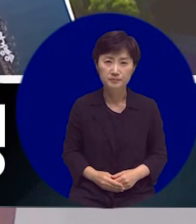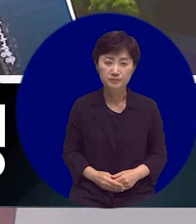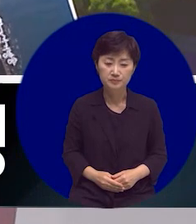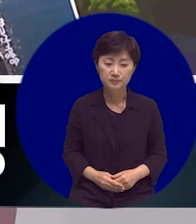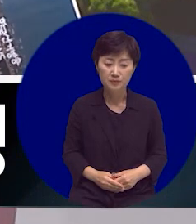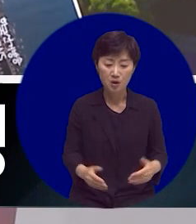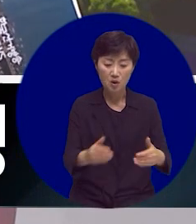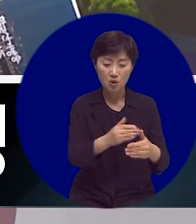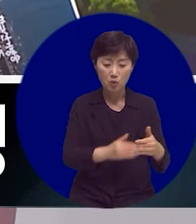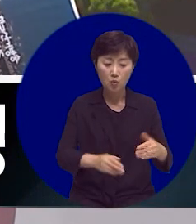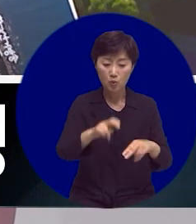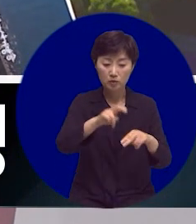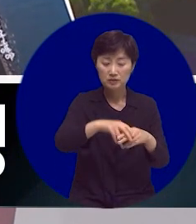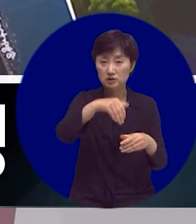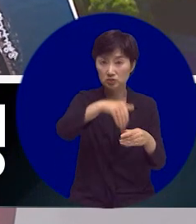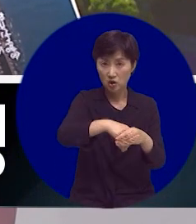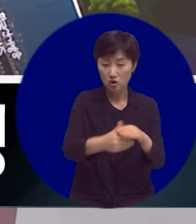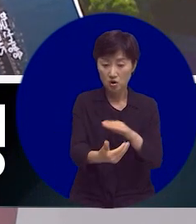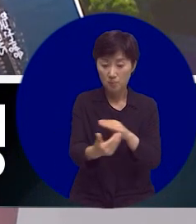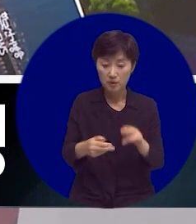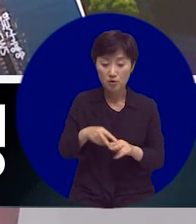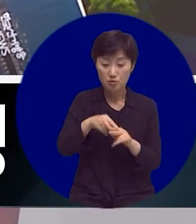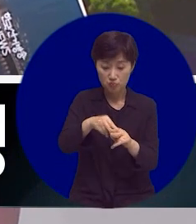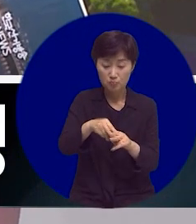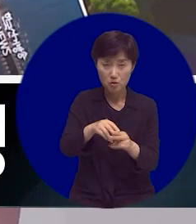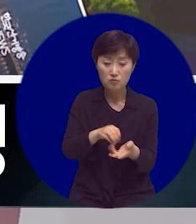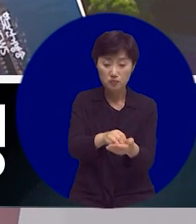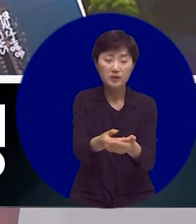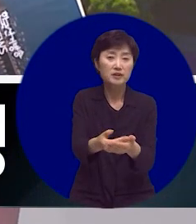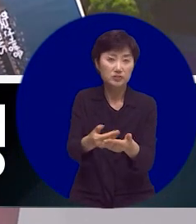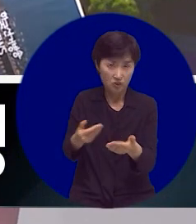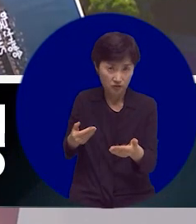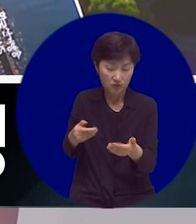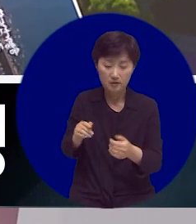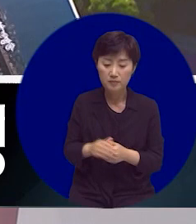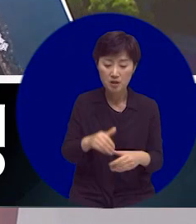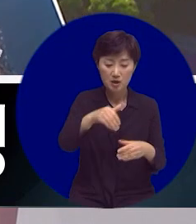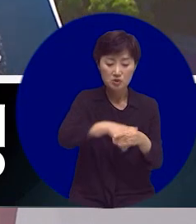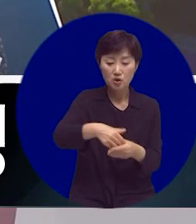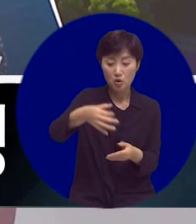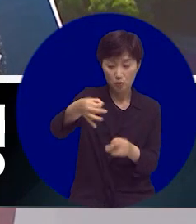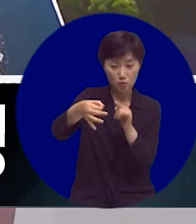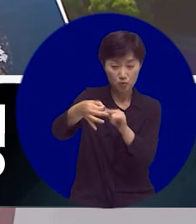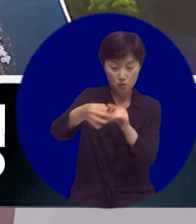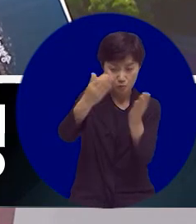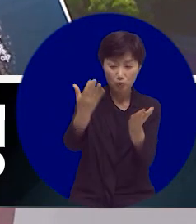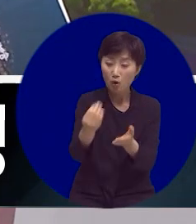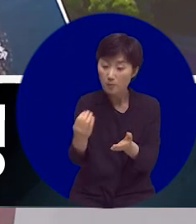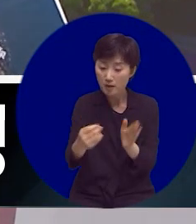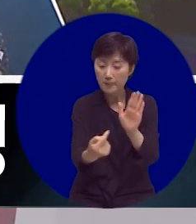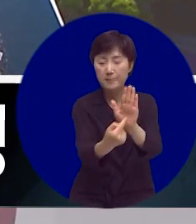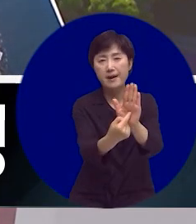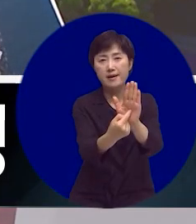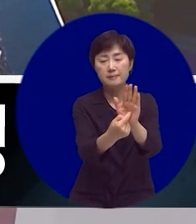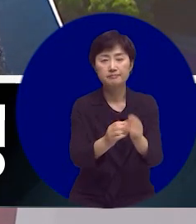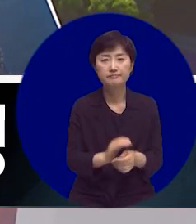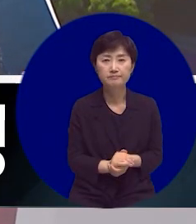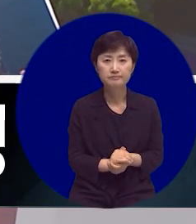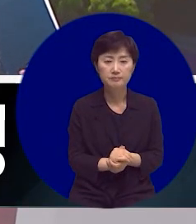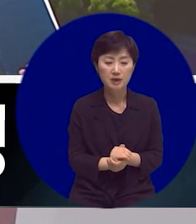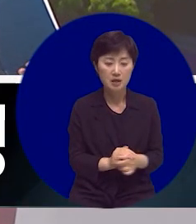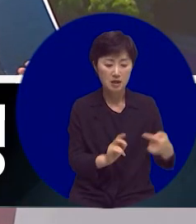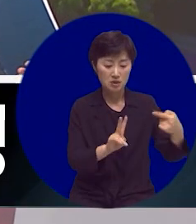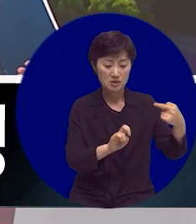선거관리위원회는 공직선거에 예비후보자 등록 신청 개시일 전 10일까지 선거비용 제한액을 공고해야 합니다. 이에 지난